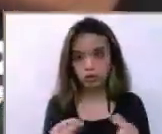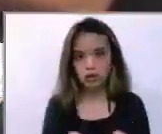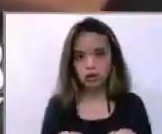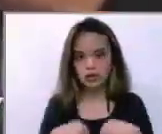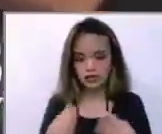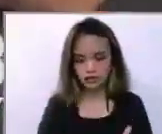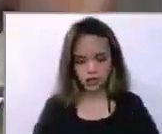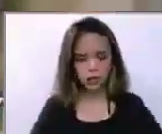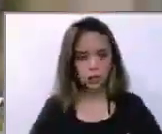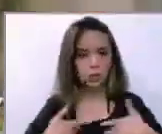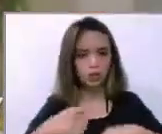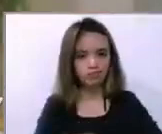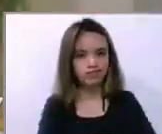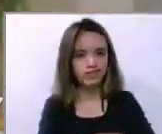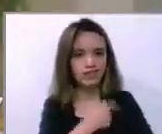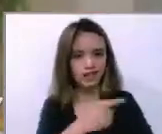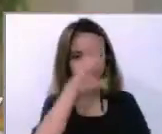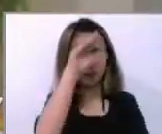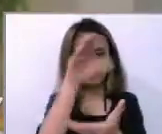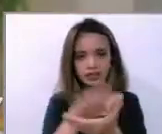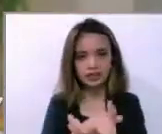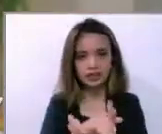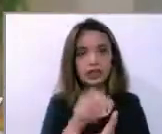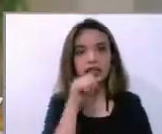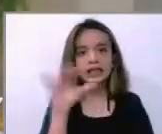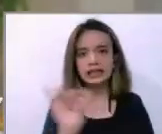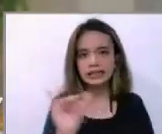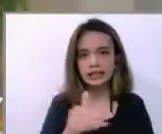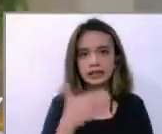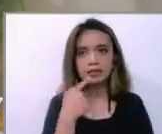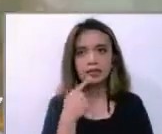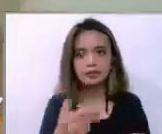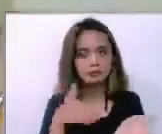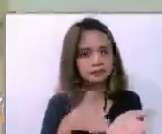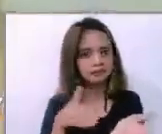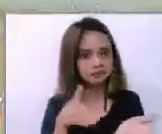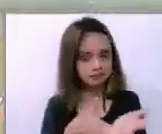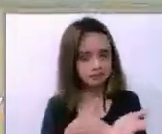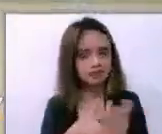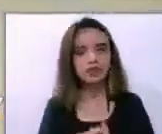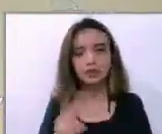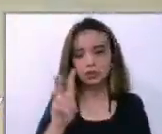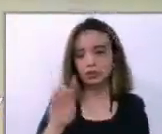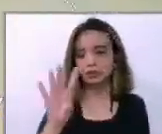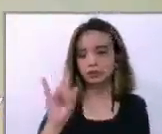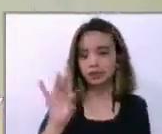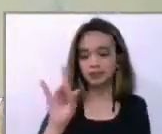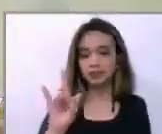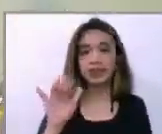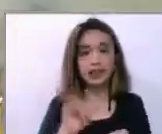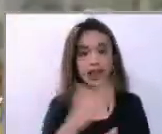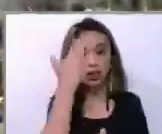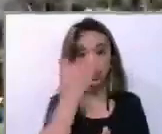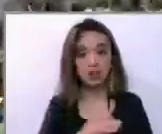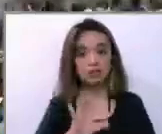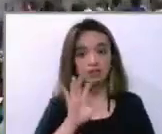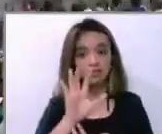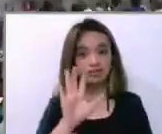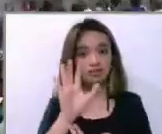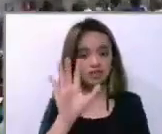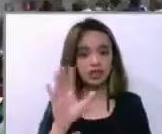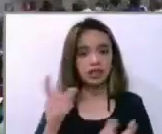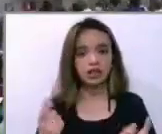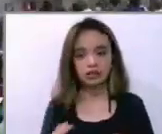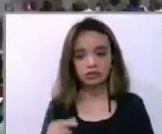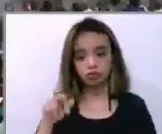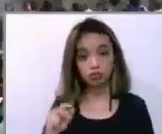asawa kaysa sa taning ng doktor noong 2018. Kaya naman sa tuwing traslasyon sa pista ng Itim na Nazareno, nilalakad nila mula Quezon